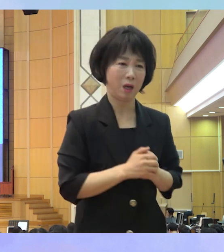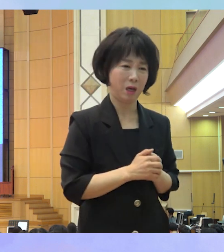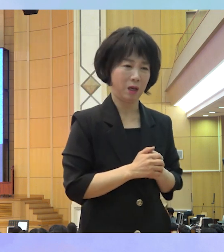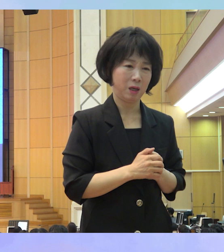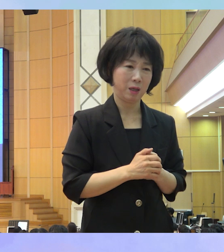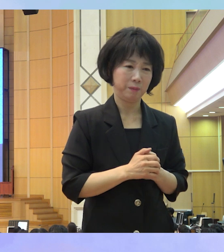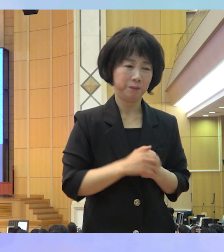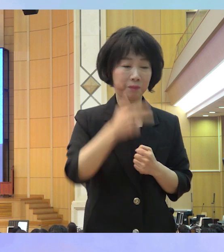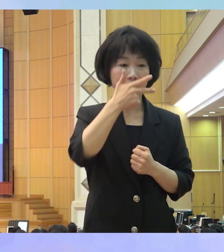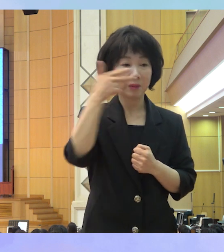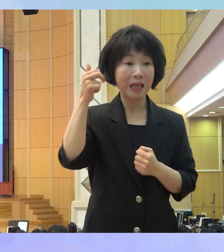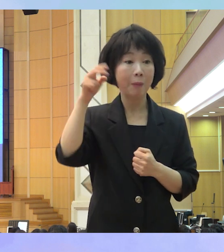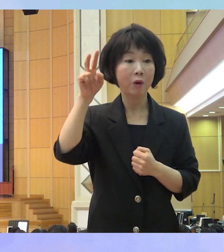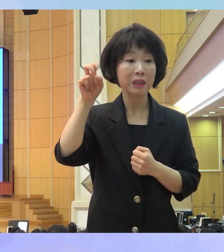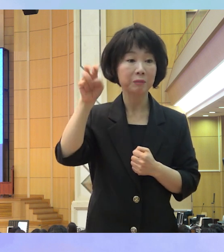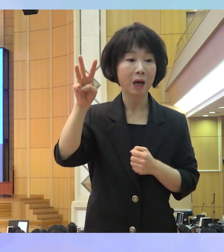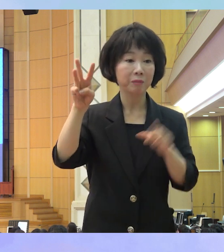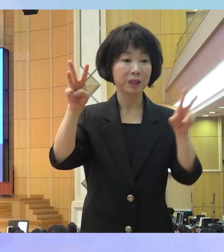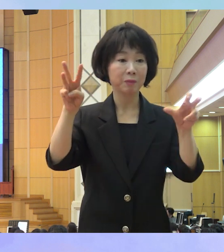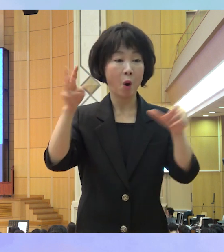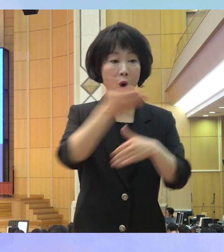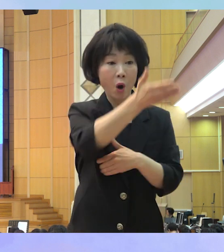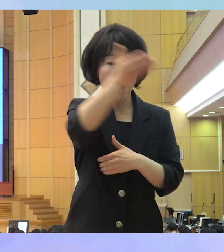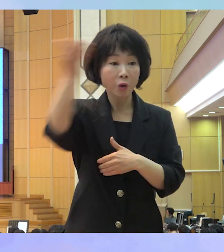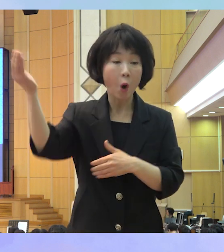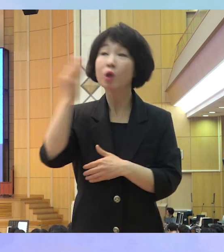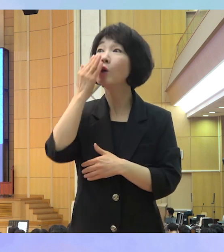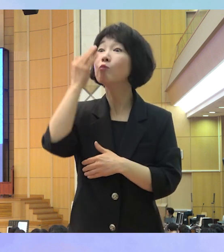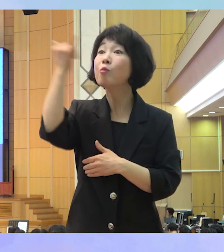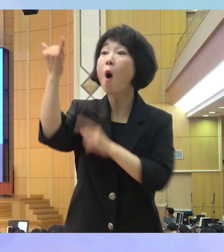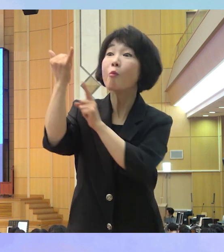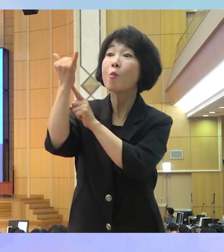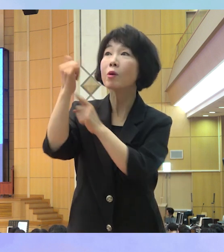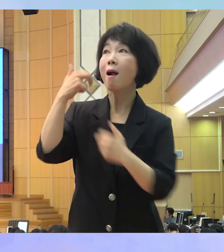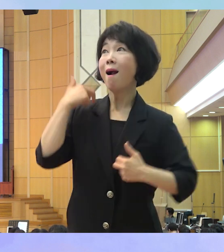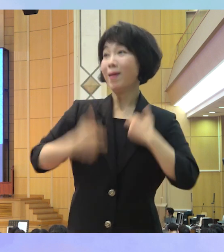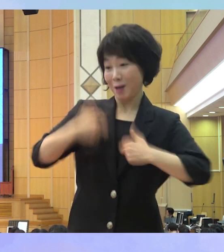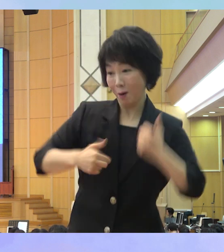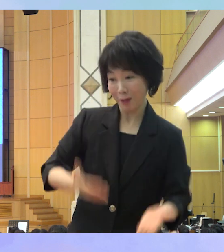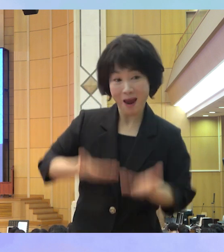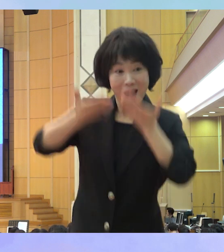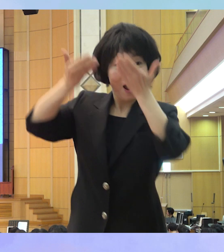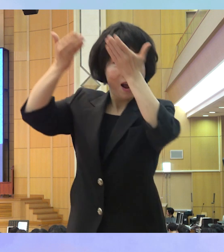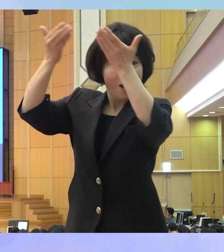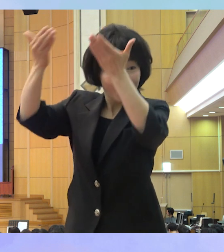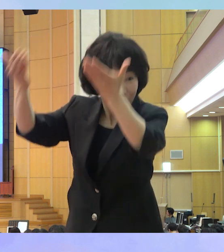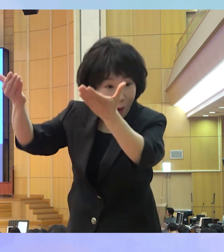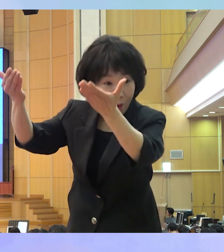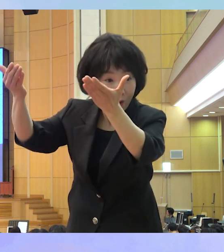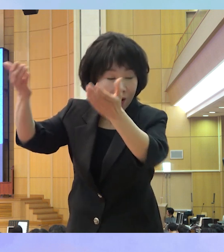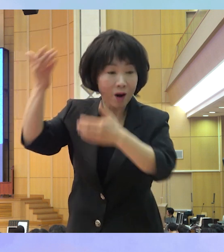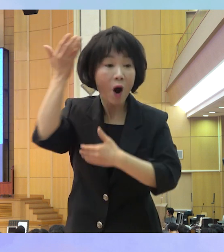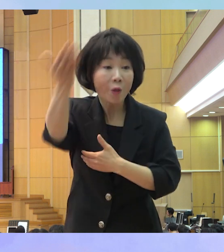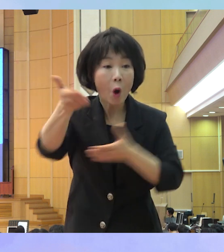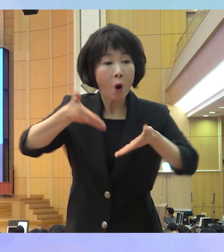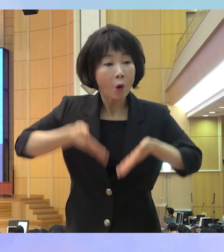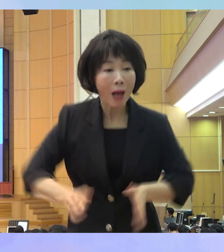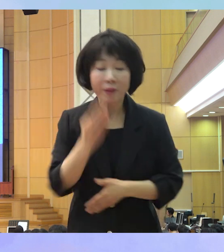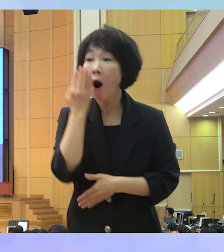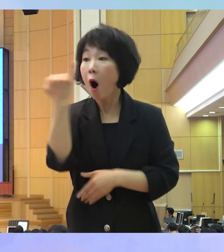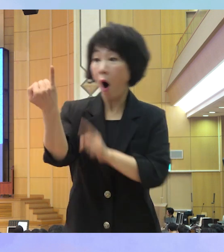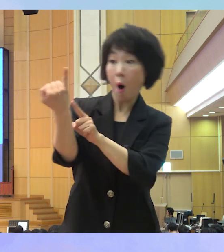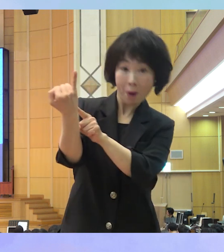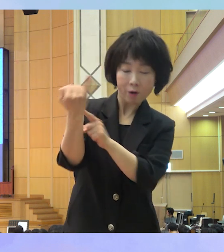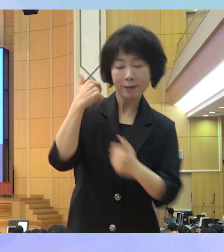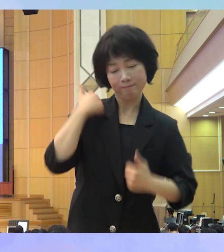보겠습니다. 25절 보니까 내 부모를 뭐하게 하며? 즐겁게 하며 너 낳은 어미를